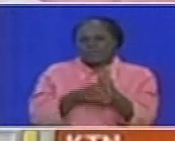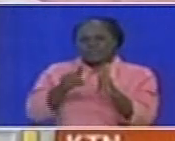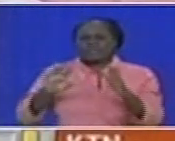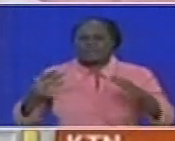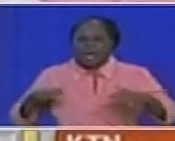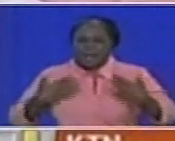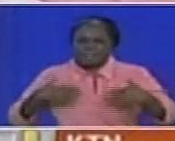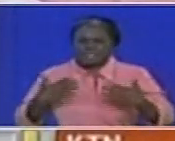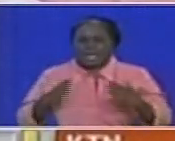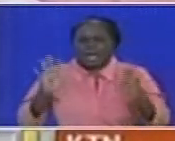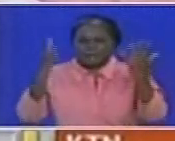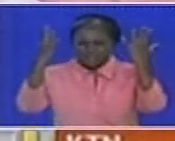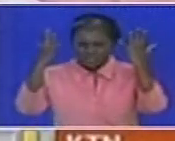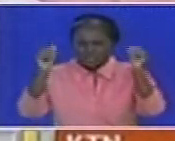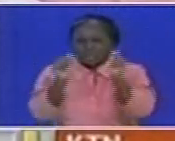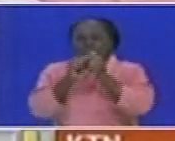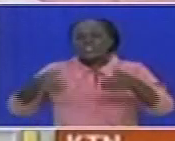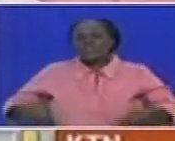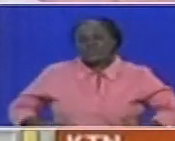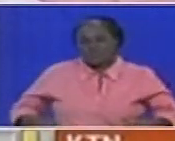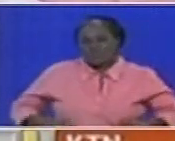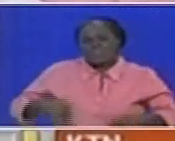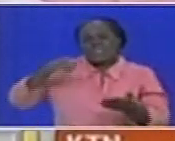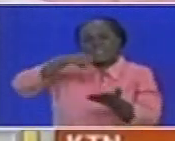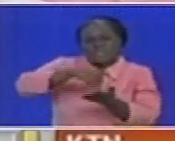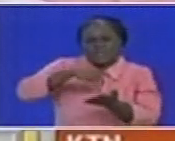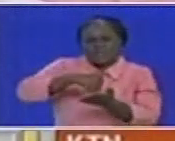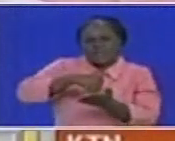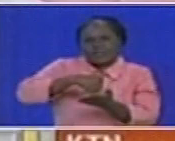appreciated by the youth who have been